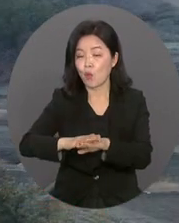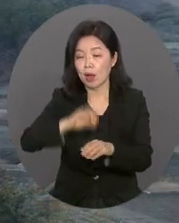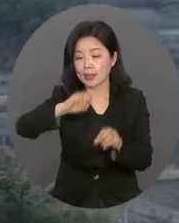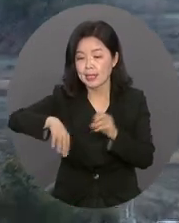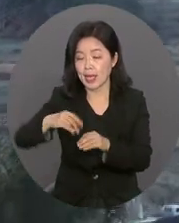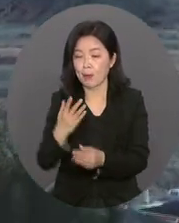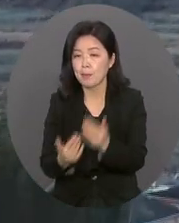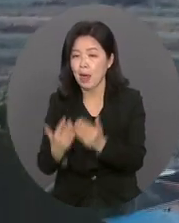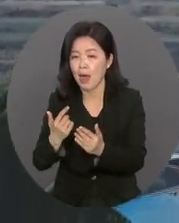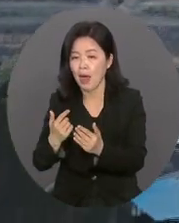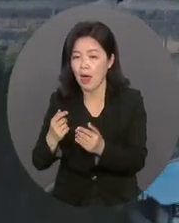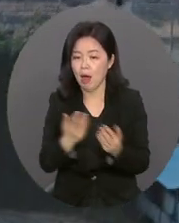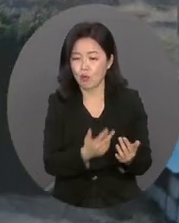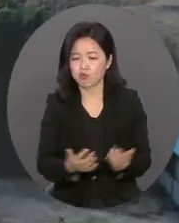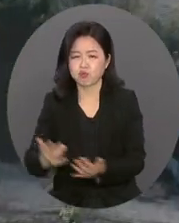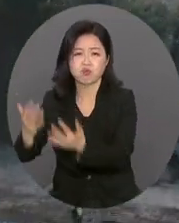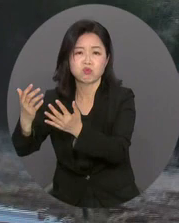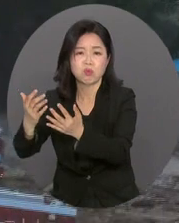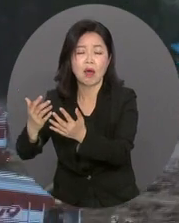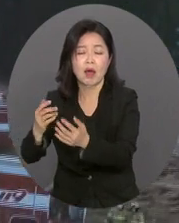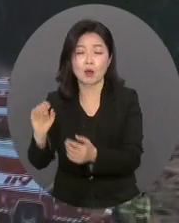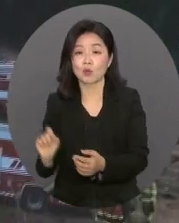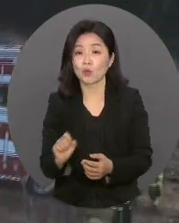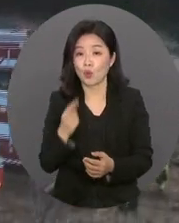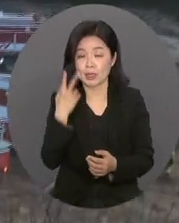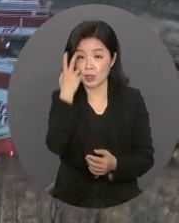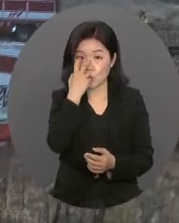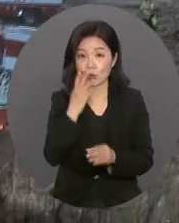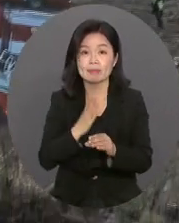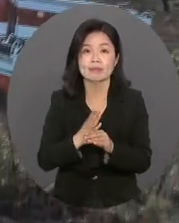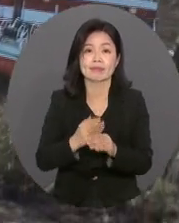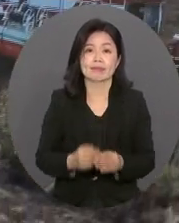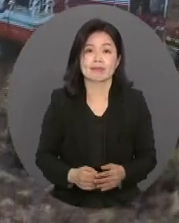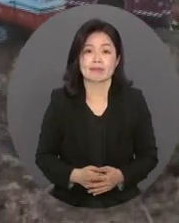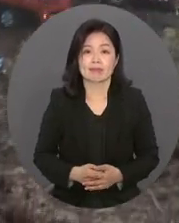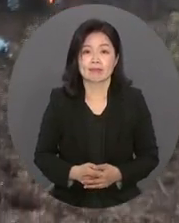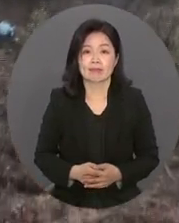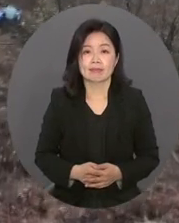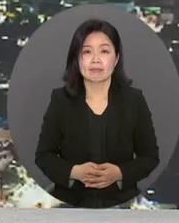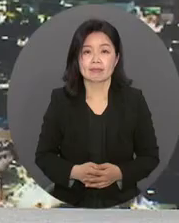중 불이 번진 걸로 보고 정확한 화재 원인을 조사하고 있습니다.